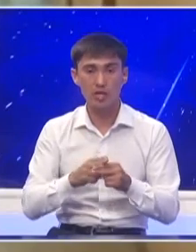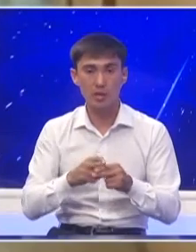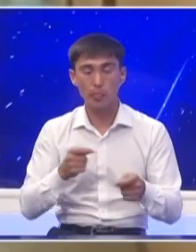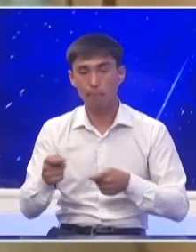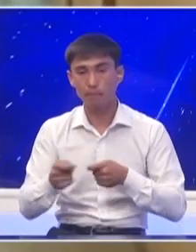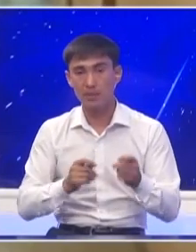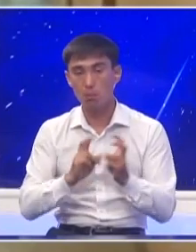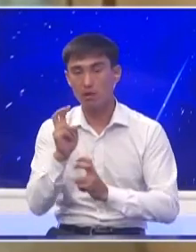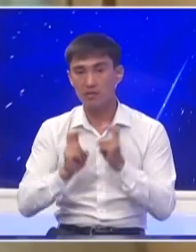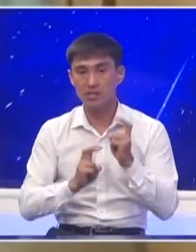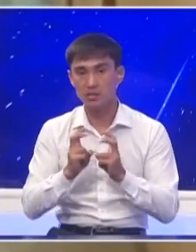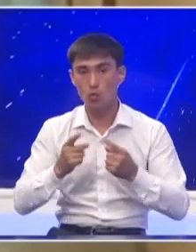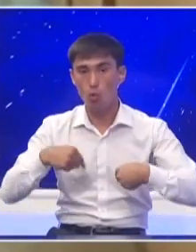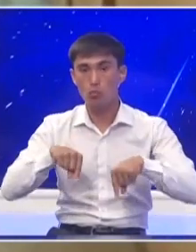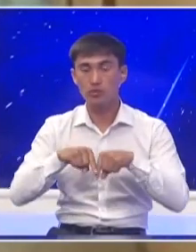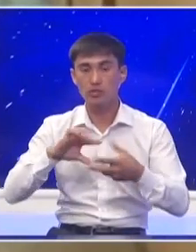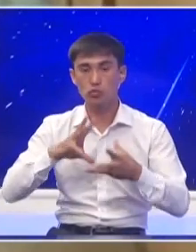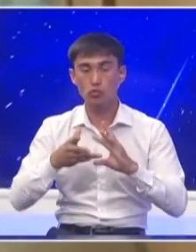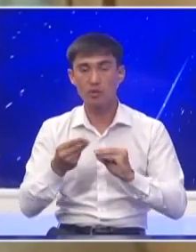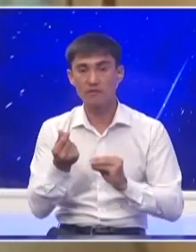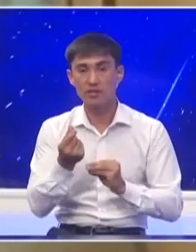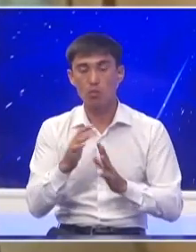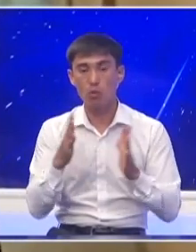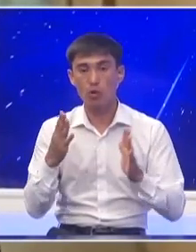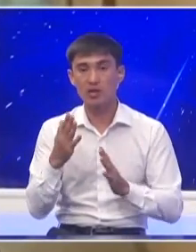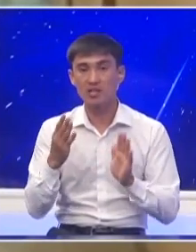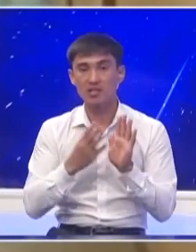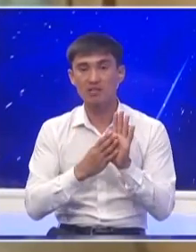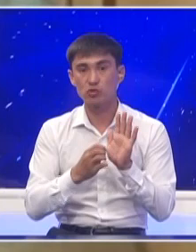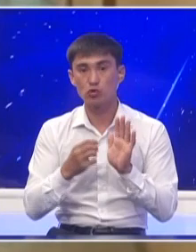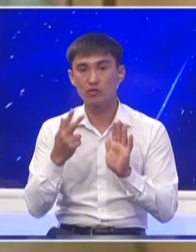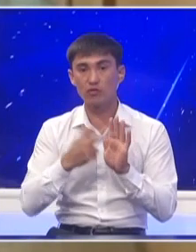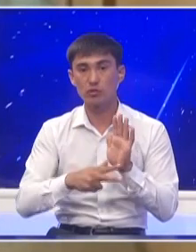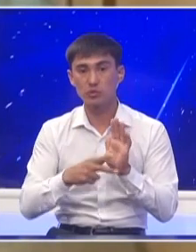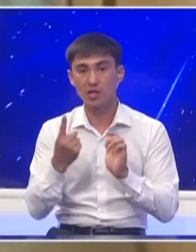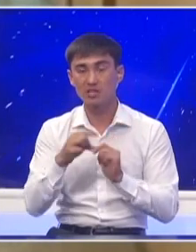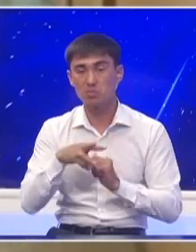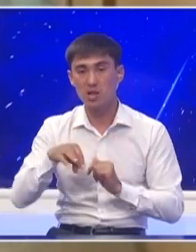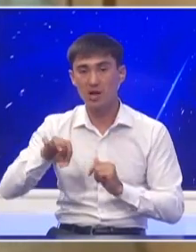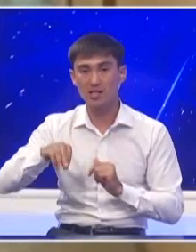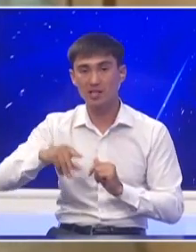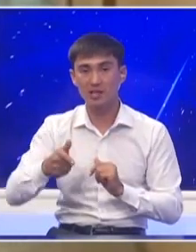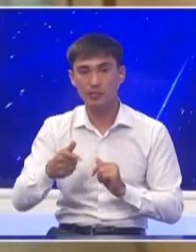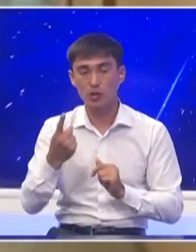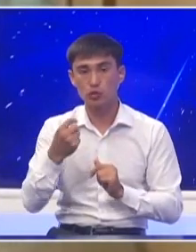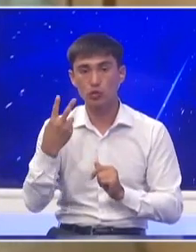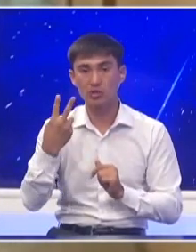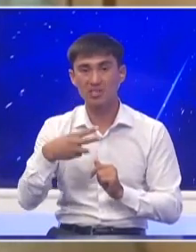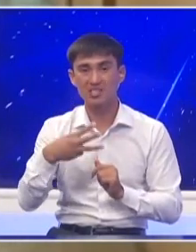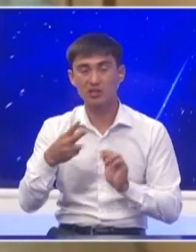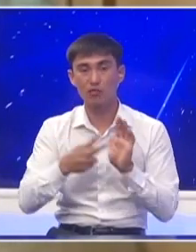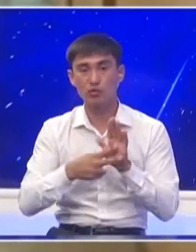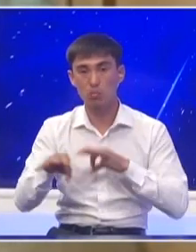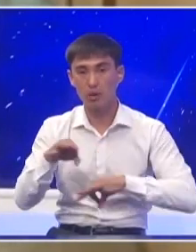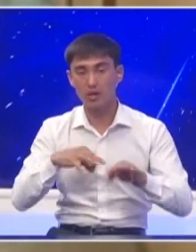строительство, промышленность, общая сумма инвестиций – более 981 миллиарда тенге. 138 проектов